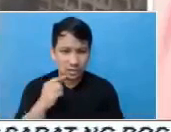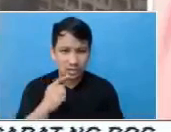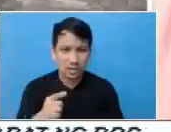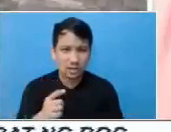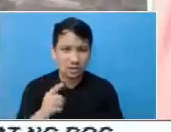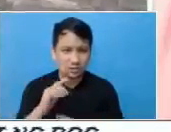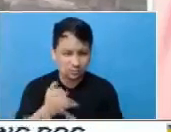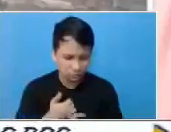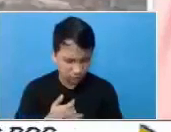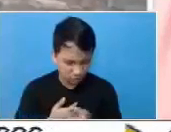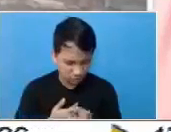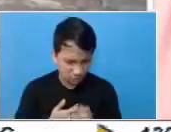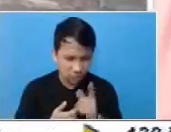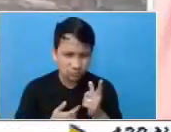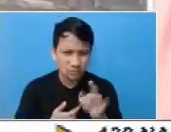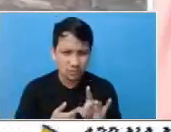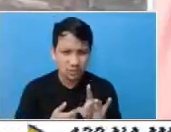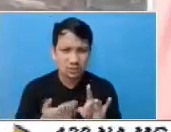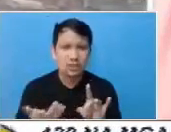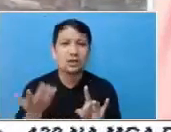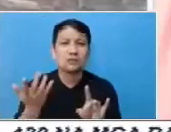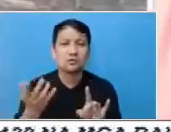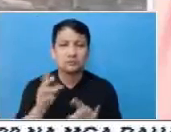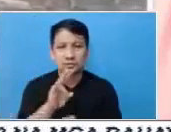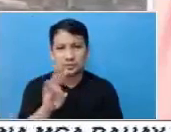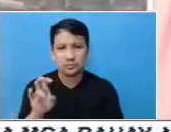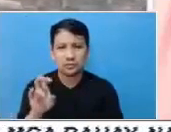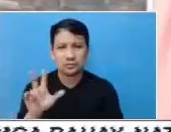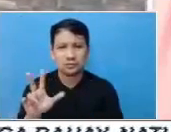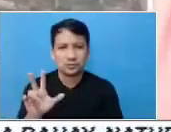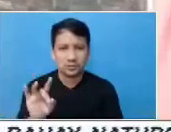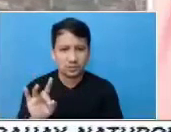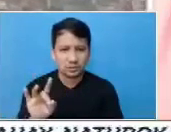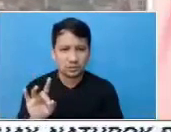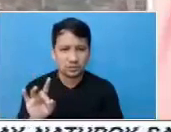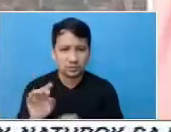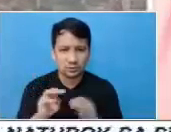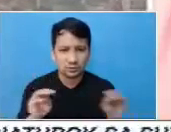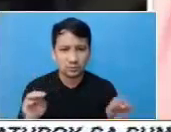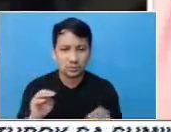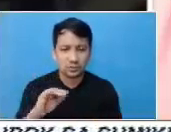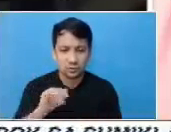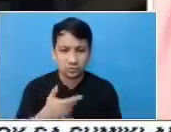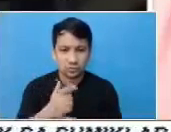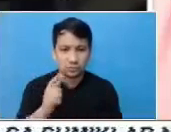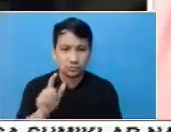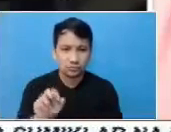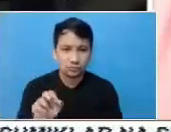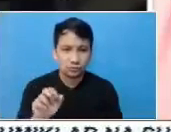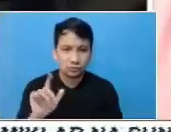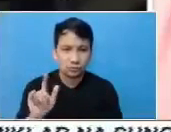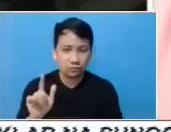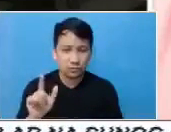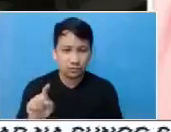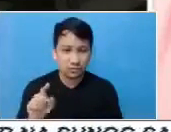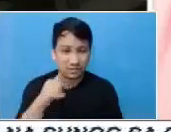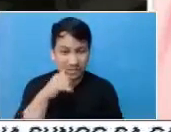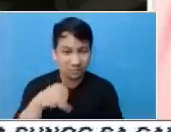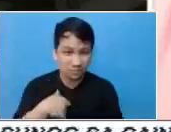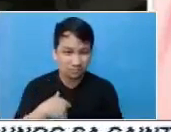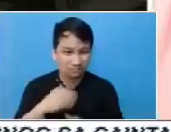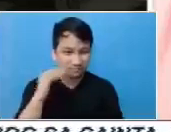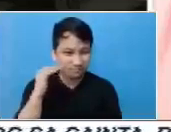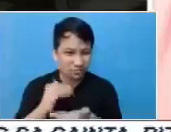probinsya noong 28. Noong June 26 to 27, wala pa pong sulfur dispersal, pero pumapangit na rin ang